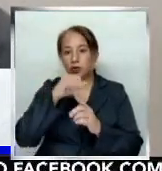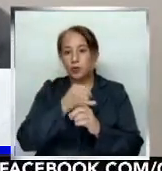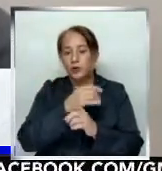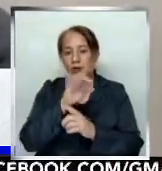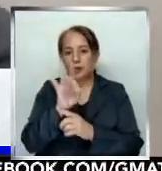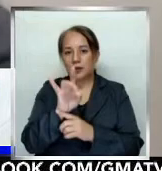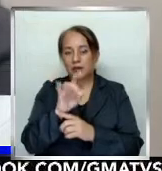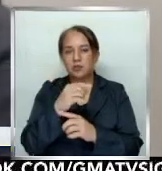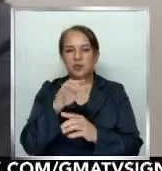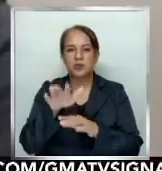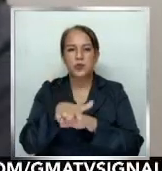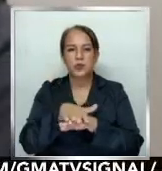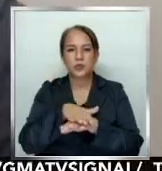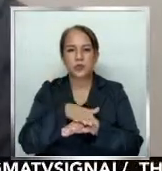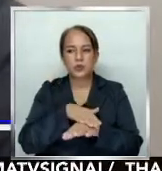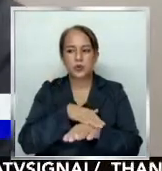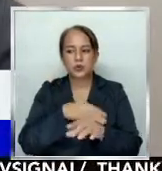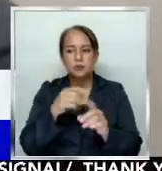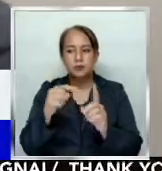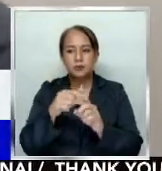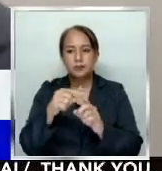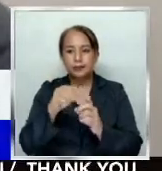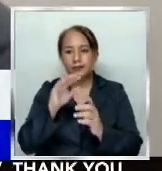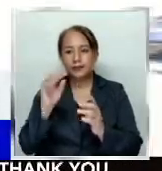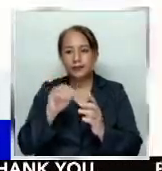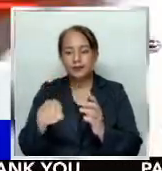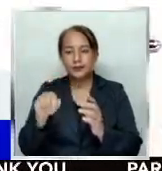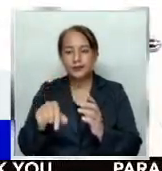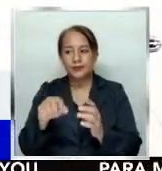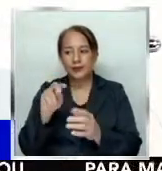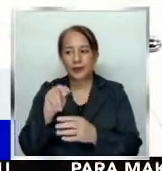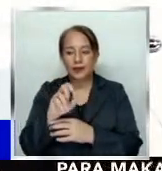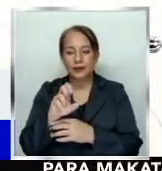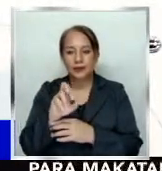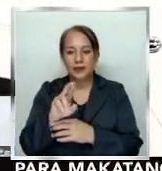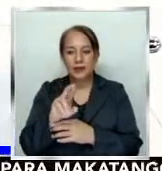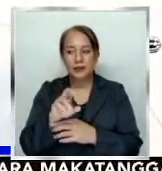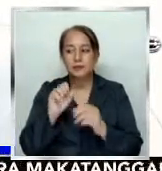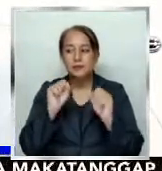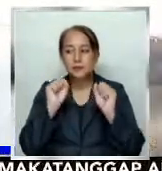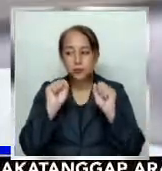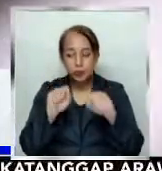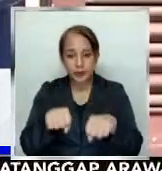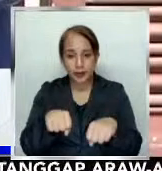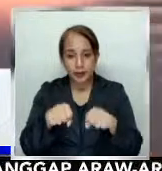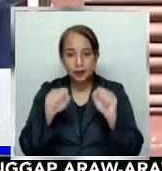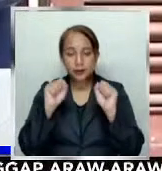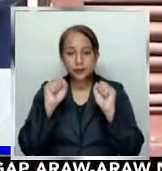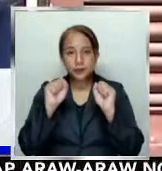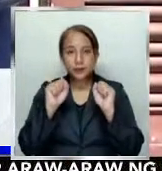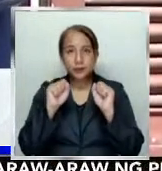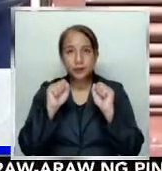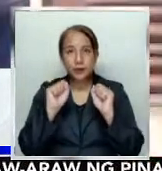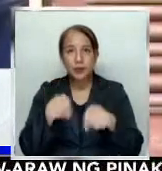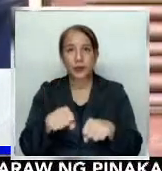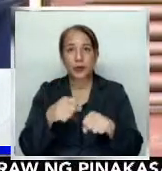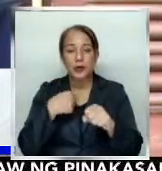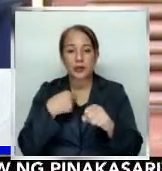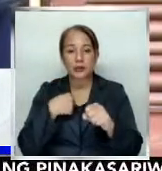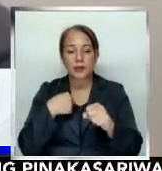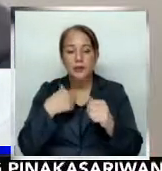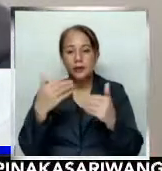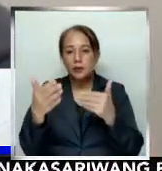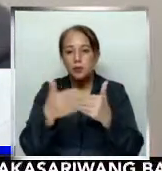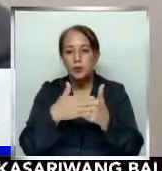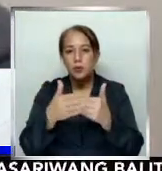pag-slowdown ng positivity rate in the NCR. Well, could mean na ano, we may be close to